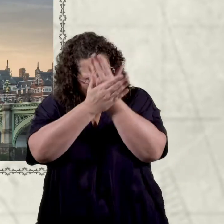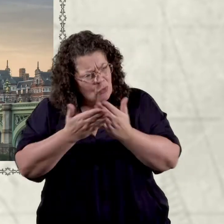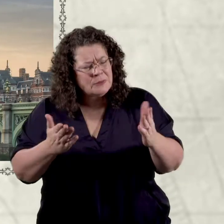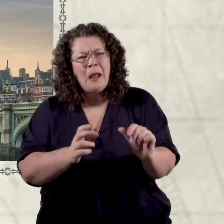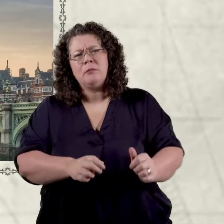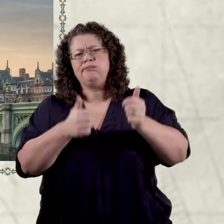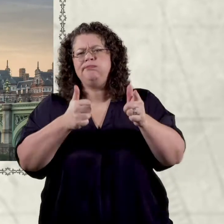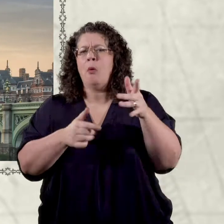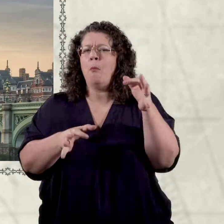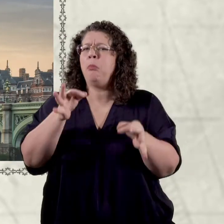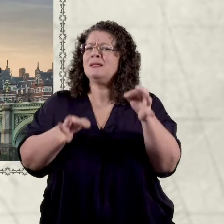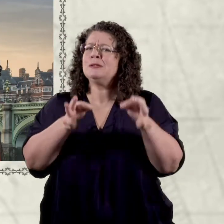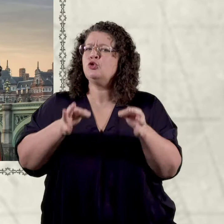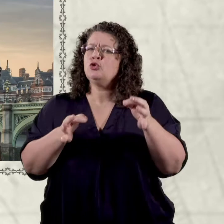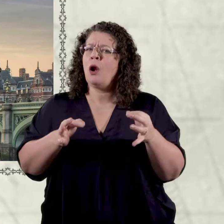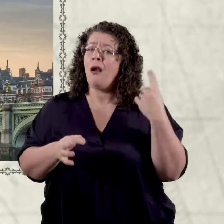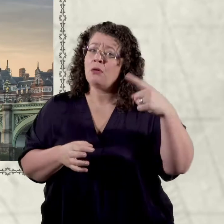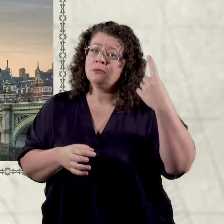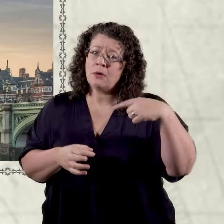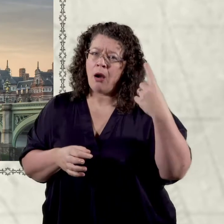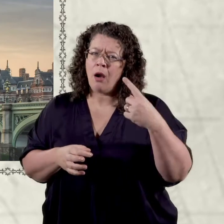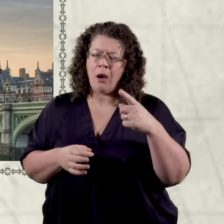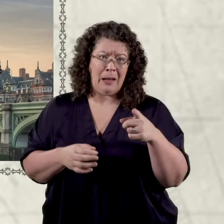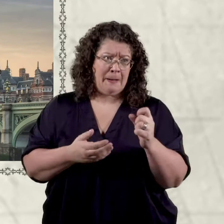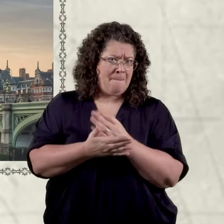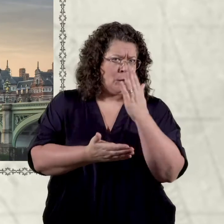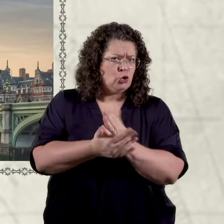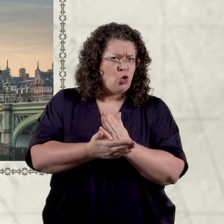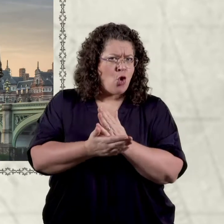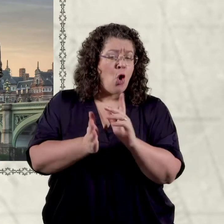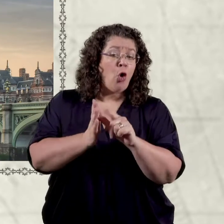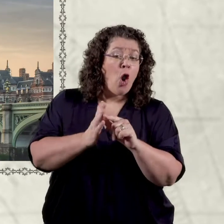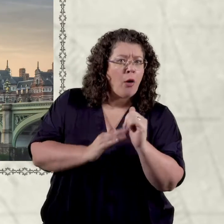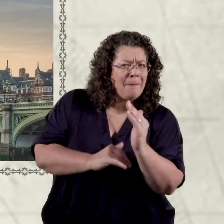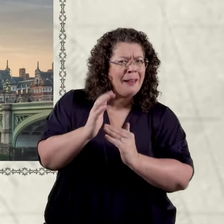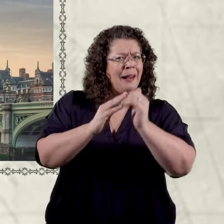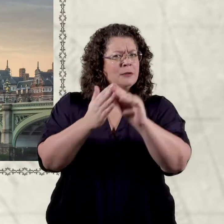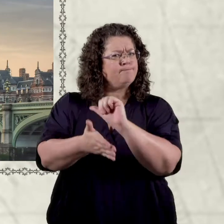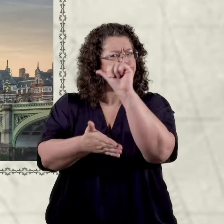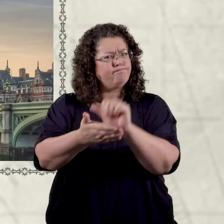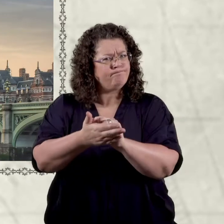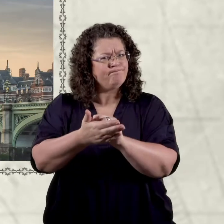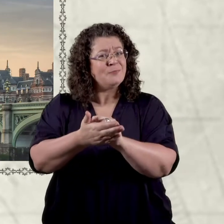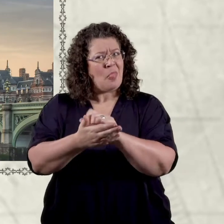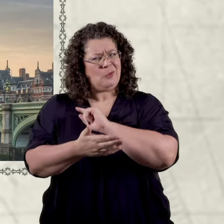Llundain. Fe wyliodd bod y cloc yn cael ei adeiladu'n iawn ac fe benderfynon nhw enwi ar ei ôl.